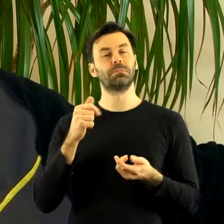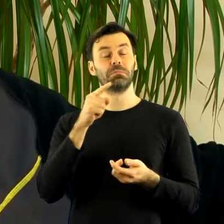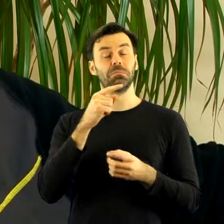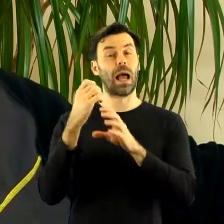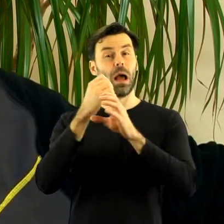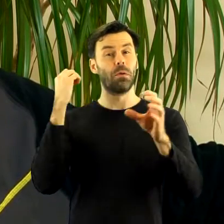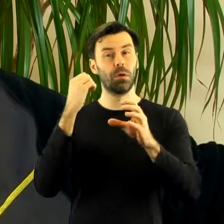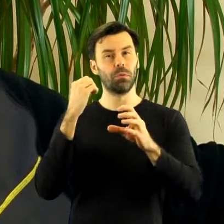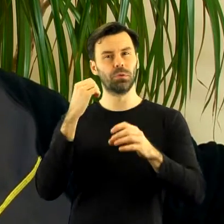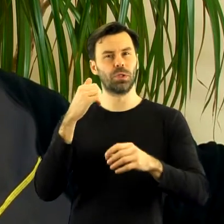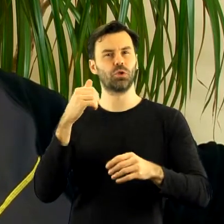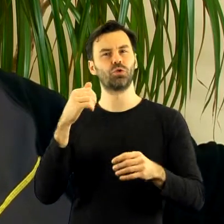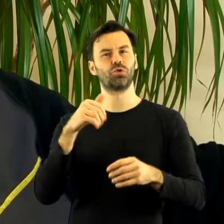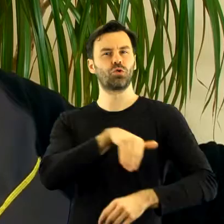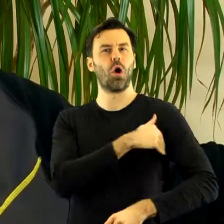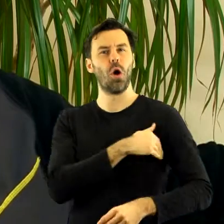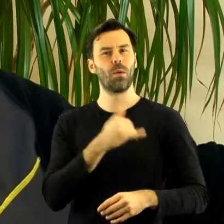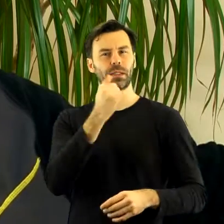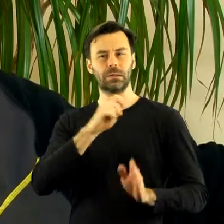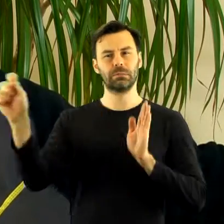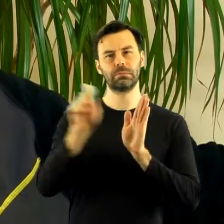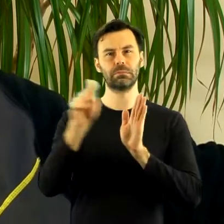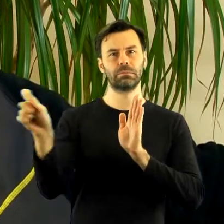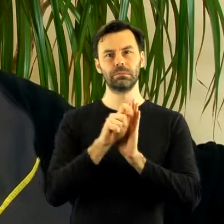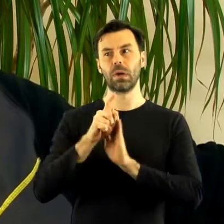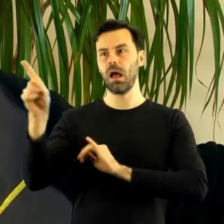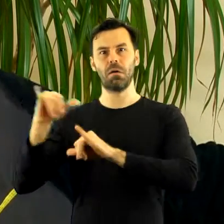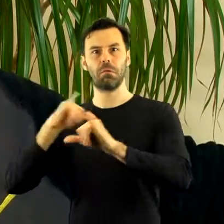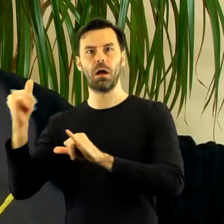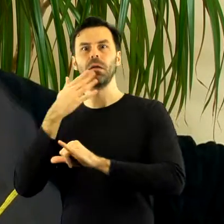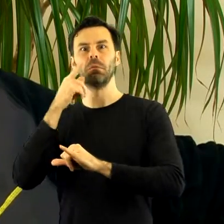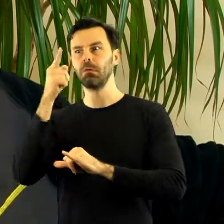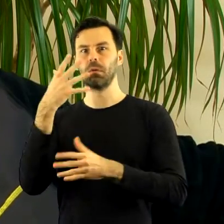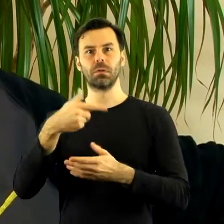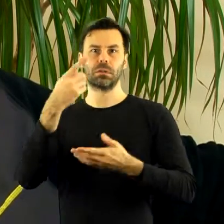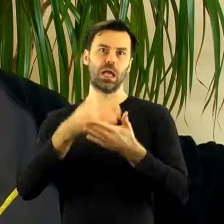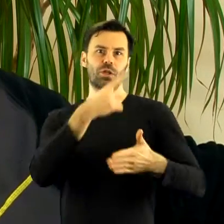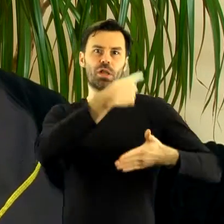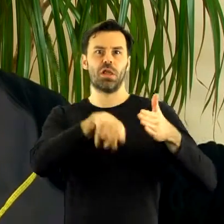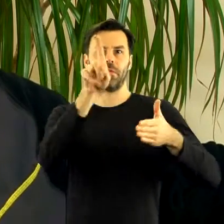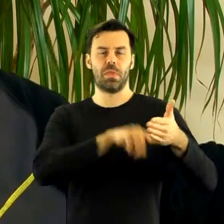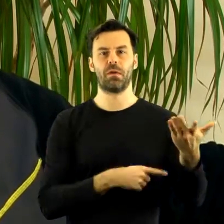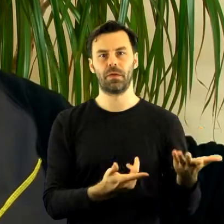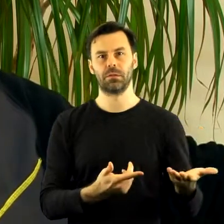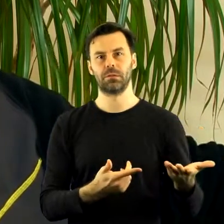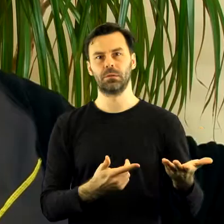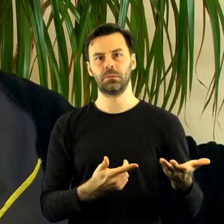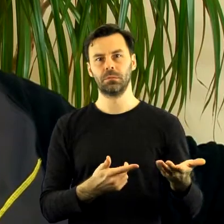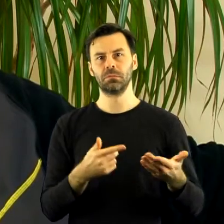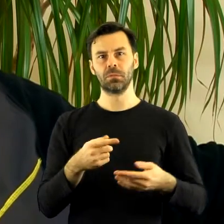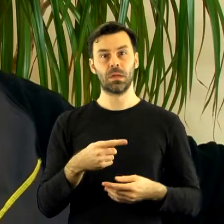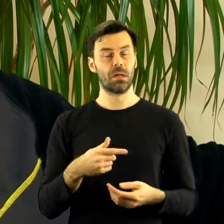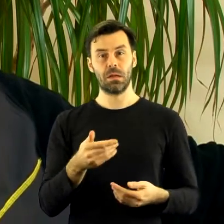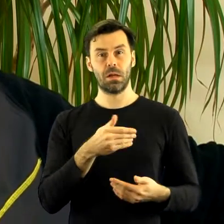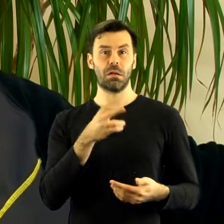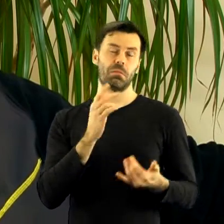gimbusa. Władze nasze doszły w pewnym momencie do wniosku, że że zlikwidują gimbusa, ten obowiązek zapewnienia